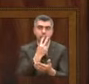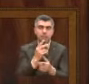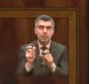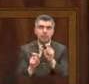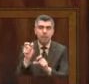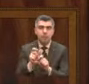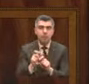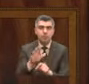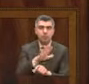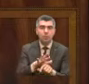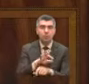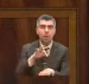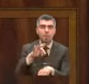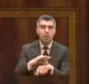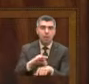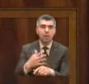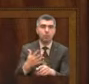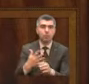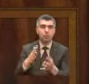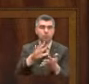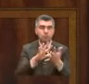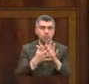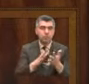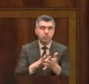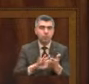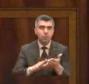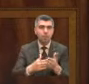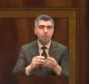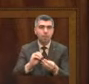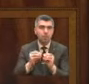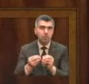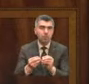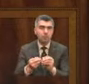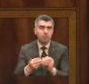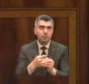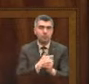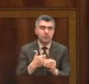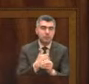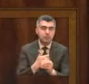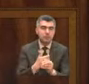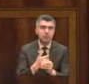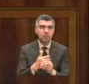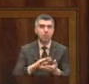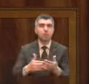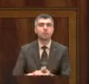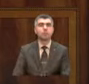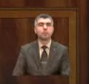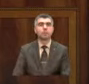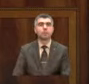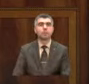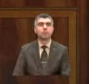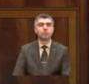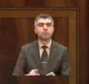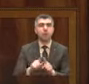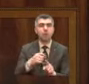واحد الجو وعندها واحد الإشكالية اللي هي وخيمة على الصحة ديال الإنسان والحيوان والبيئة. ولهذا السيد الوزير